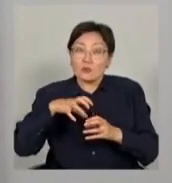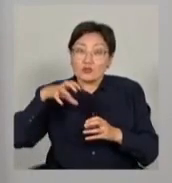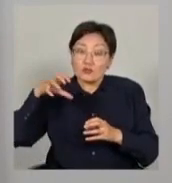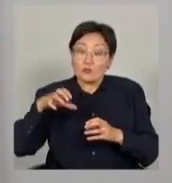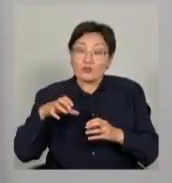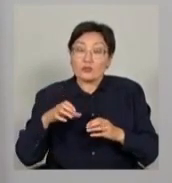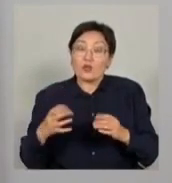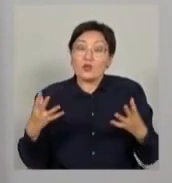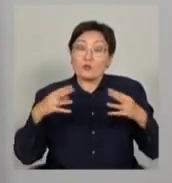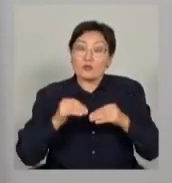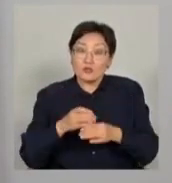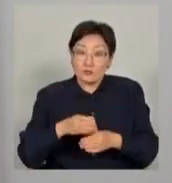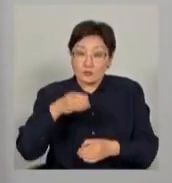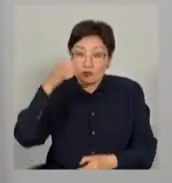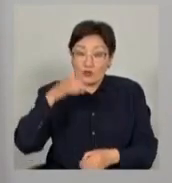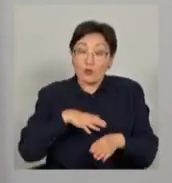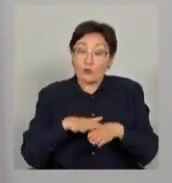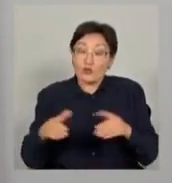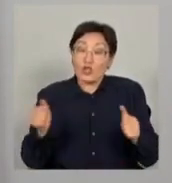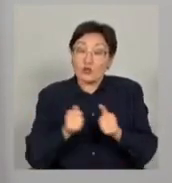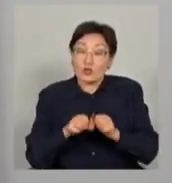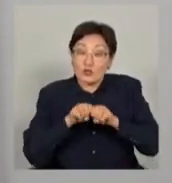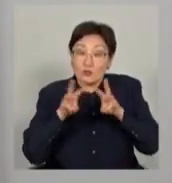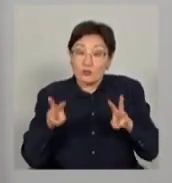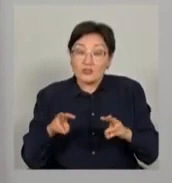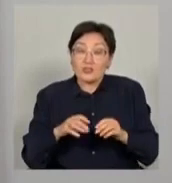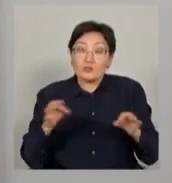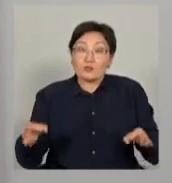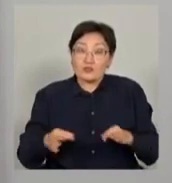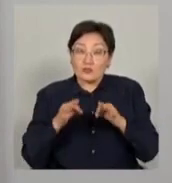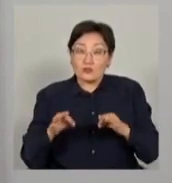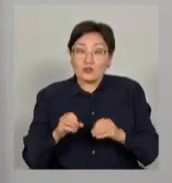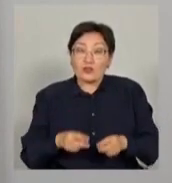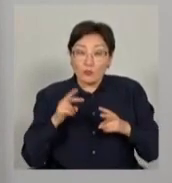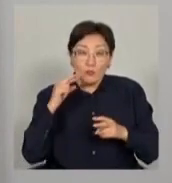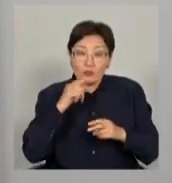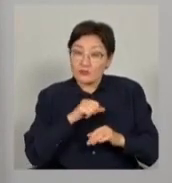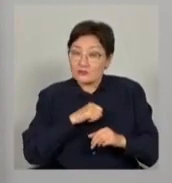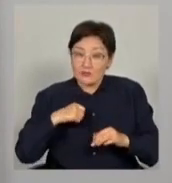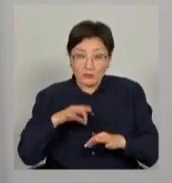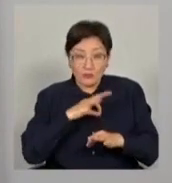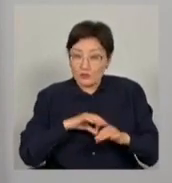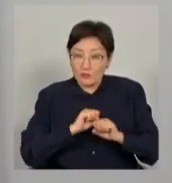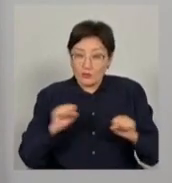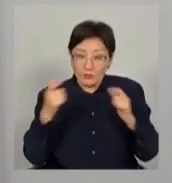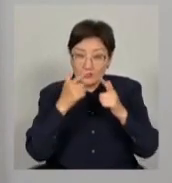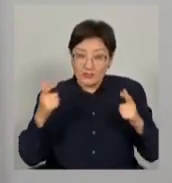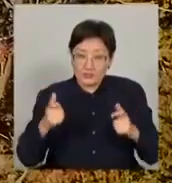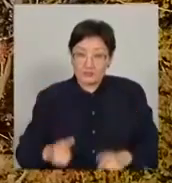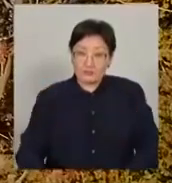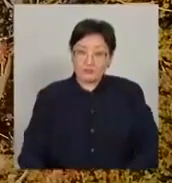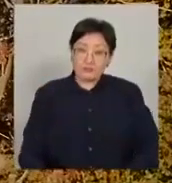көтеріледі. Түтін ортақ құбыр арқылы түгел көршілерге тарайды. Ешқашан қауіпті уды өз бетінше тұтынуға болмайтынын